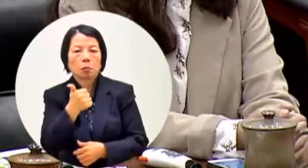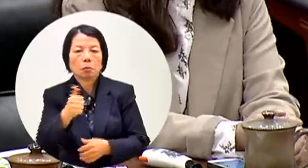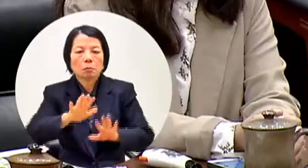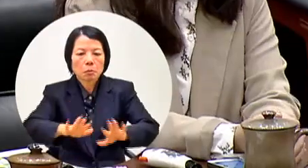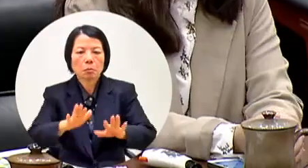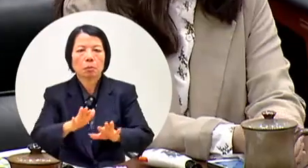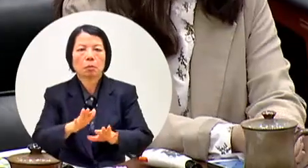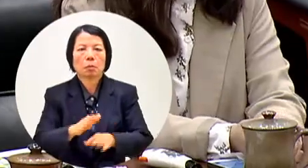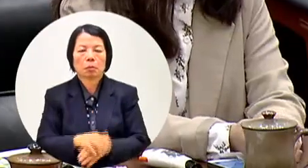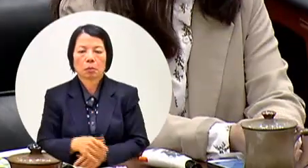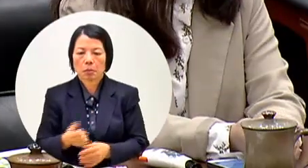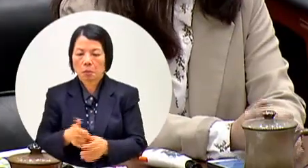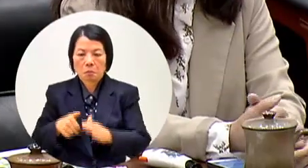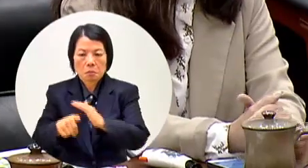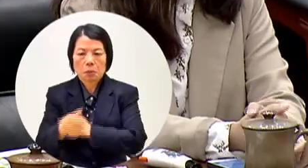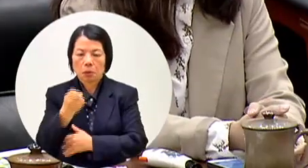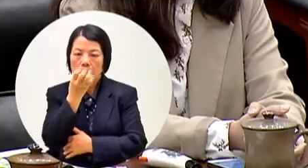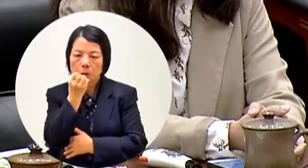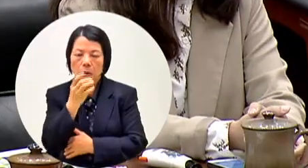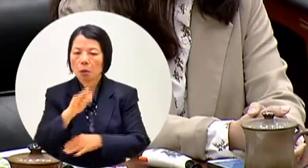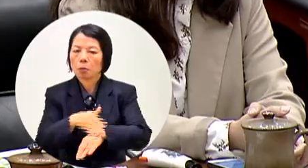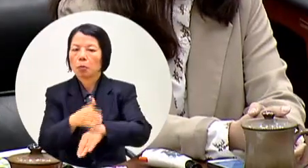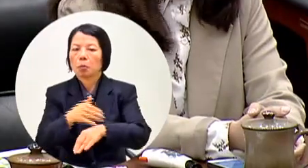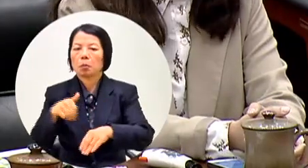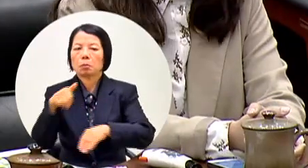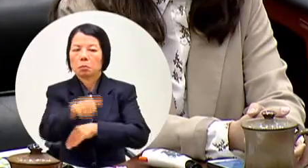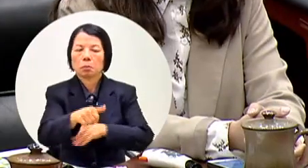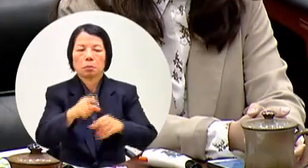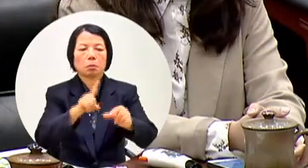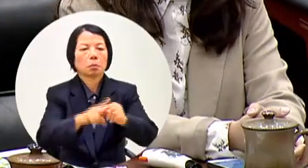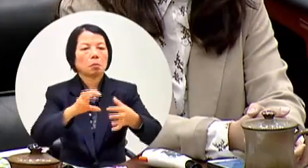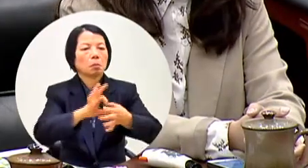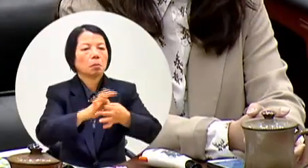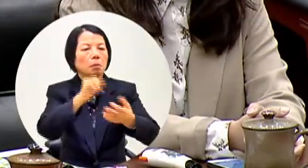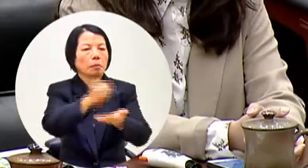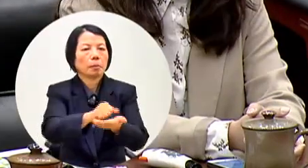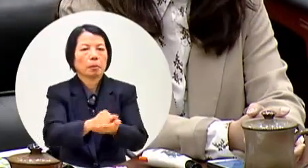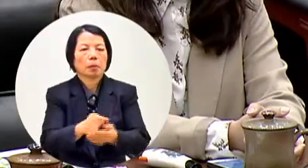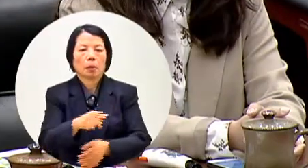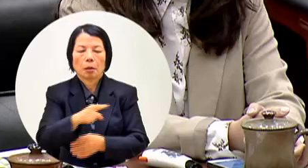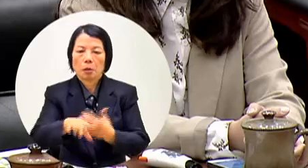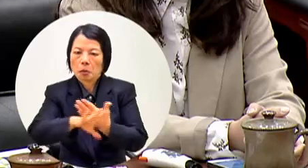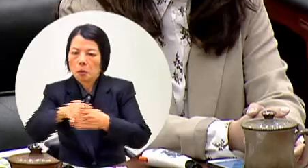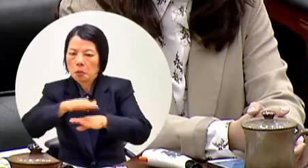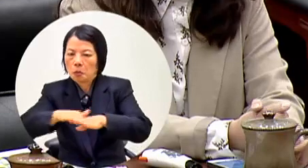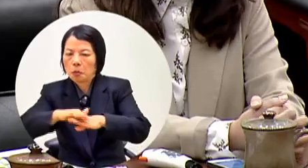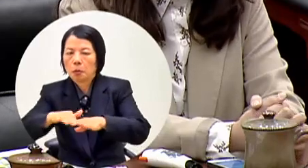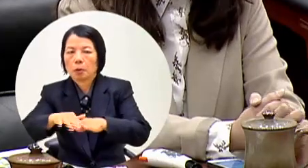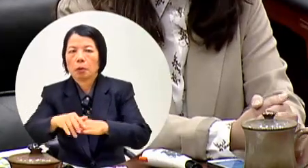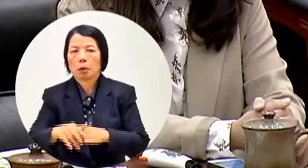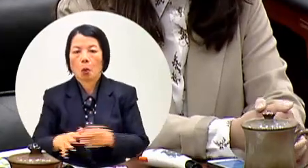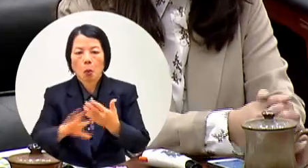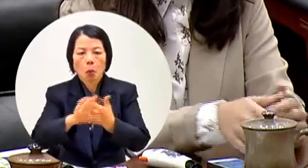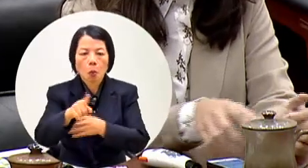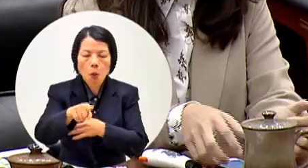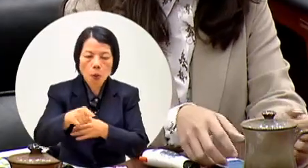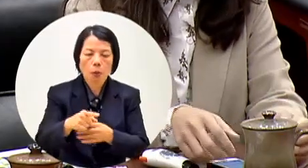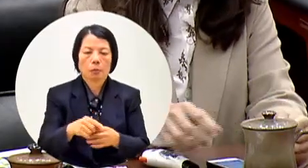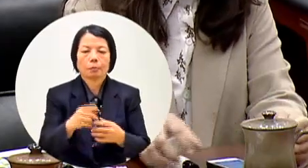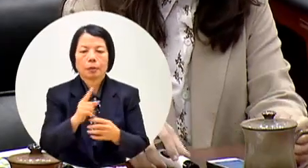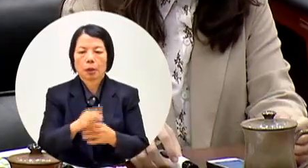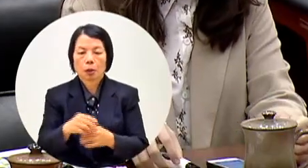他进到香港，他也不会进到中联办，他会选择一个在外面的地方去跟中联办做会